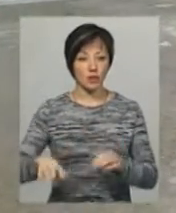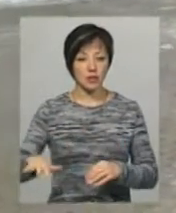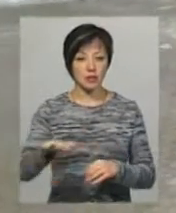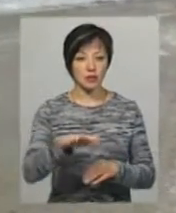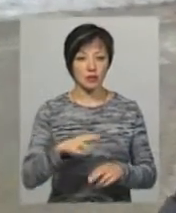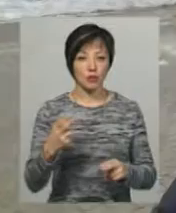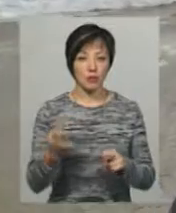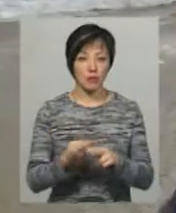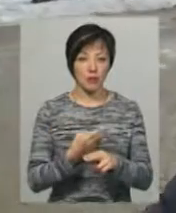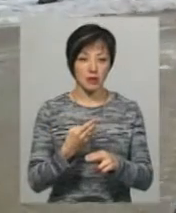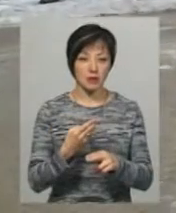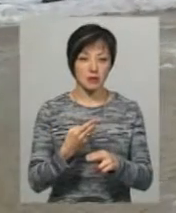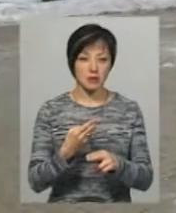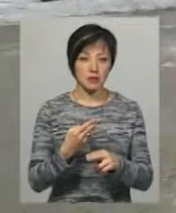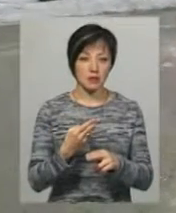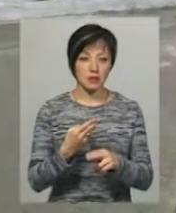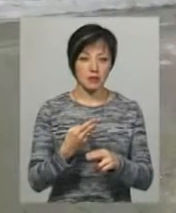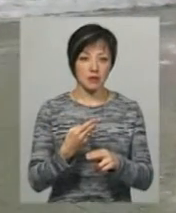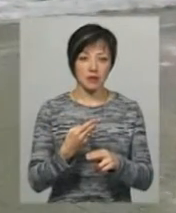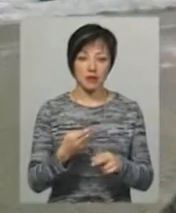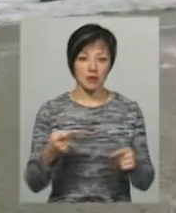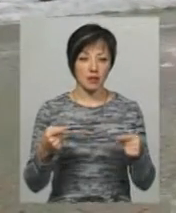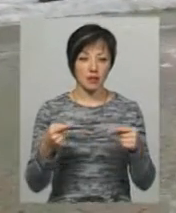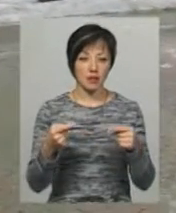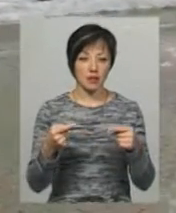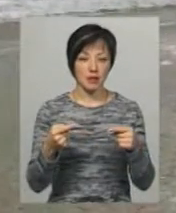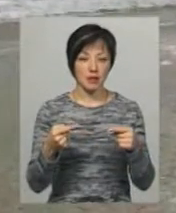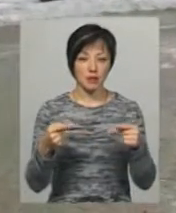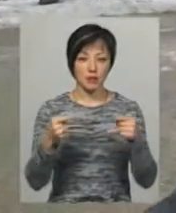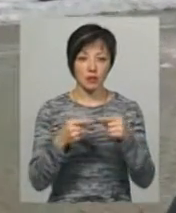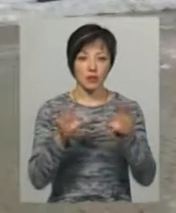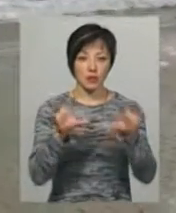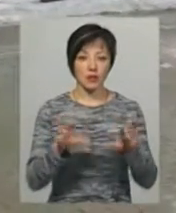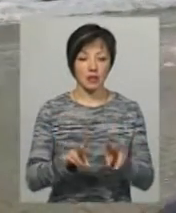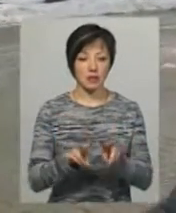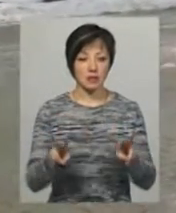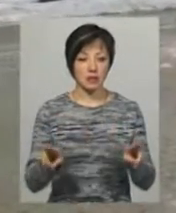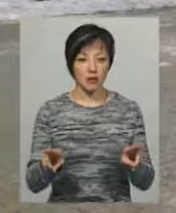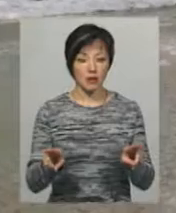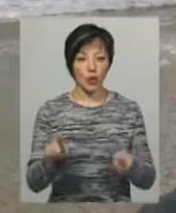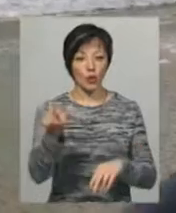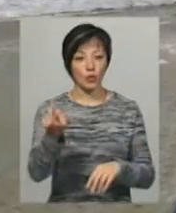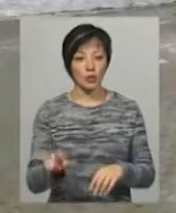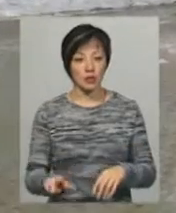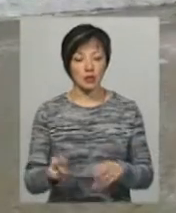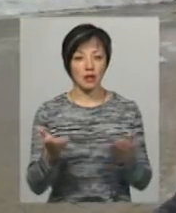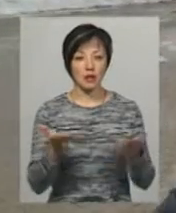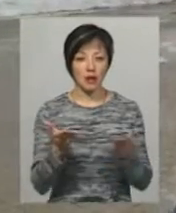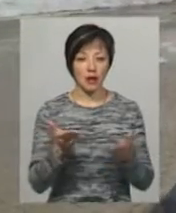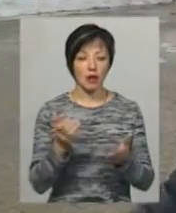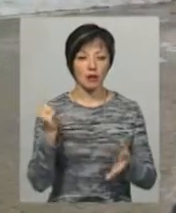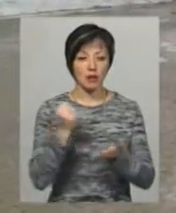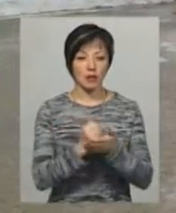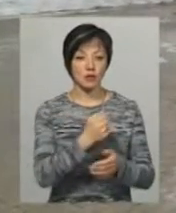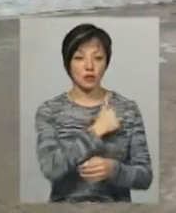без, скажімо так, не відповідала чинному законодавству. І так само та людина, яка нанесла